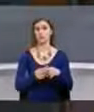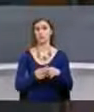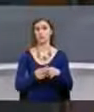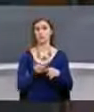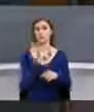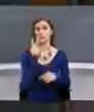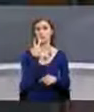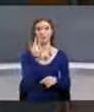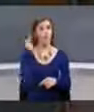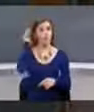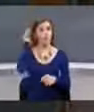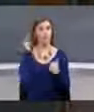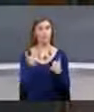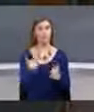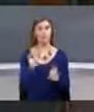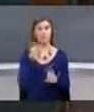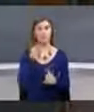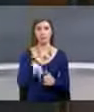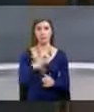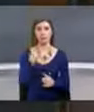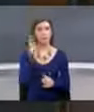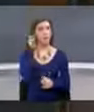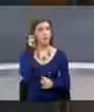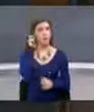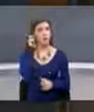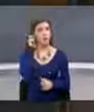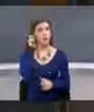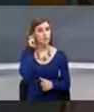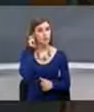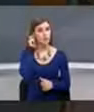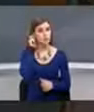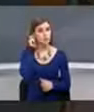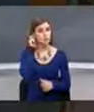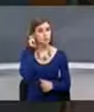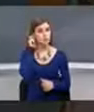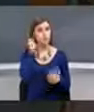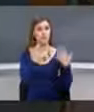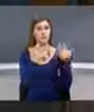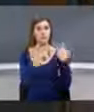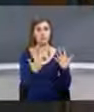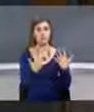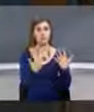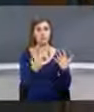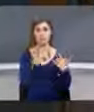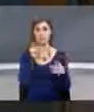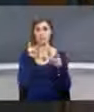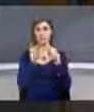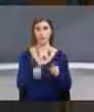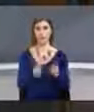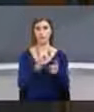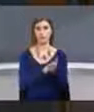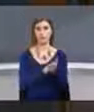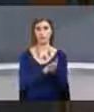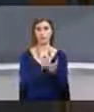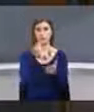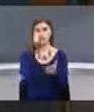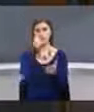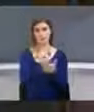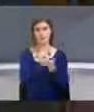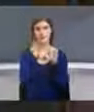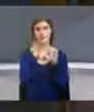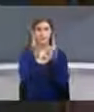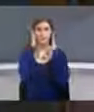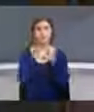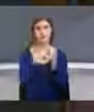Dy ministra aktualisht janë të gjinisë femërore, te do të jenë nëse besoni